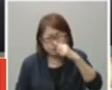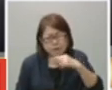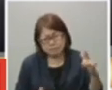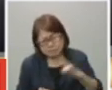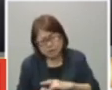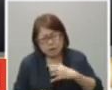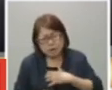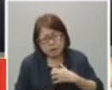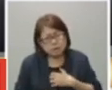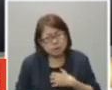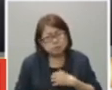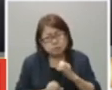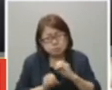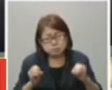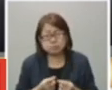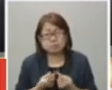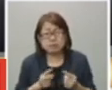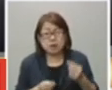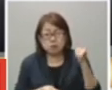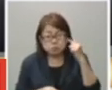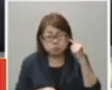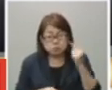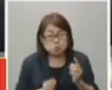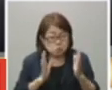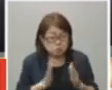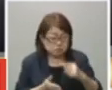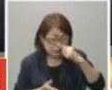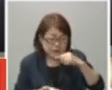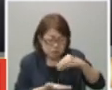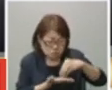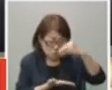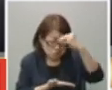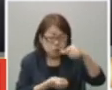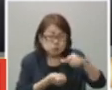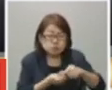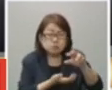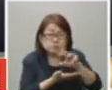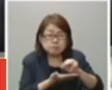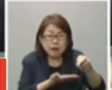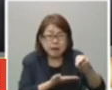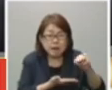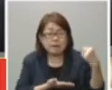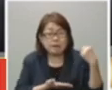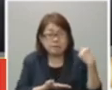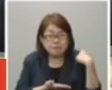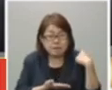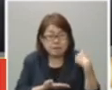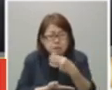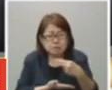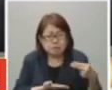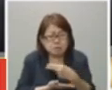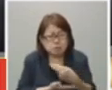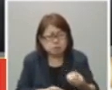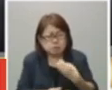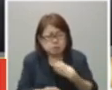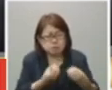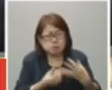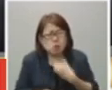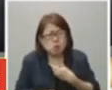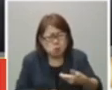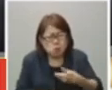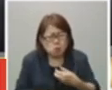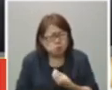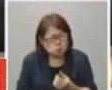แต่ท่านประธานทราบไหมครับนักศึกษามหาวิทยาลัยอู่ฮั่นทั้งโพสต์ข้อความขอความช่วยเหลือข้าวหมด